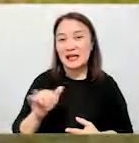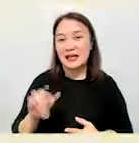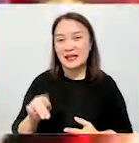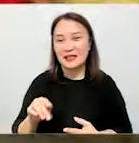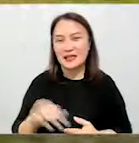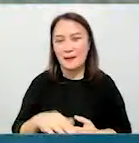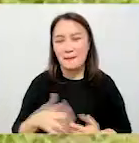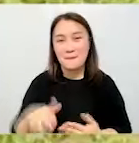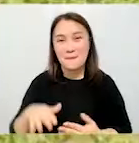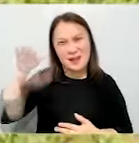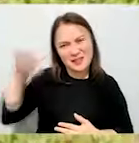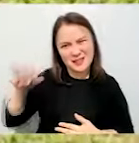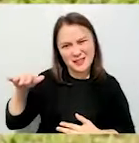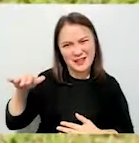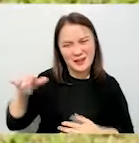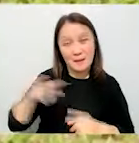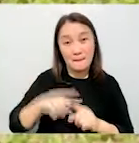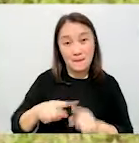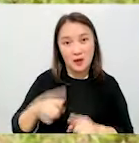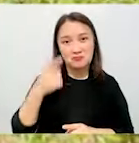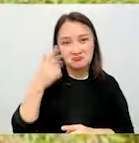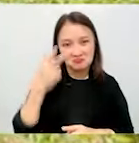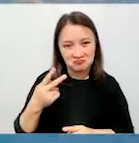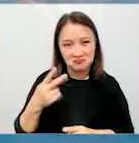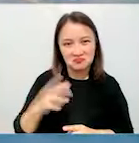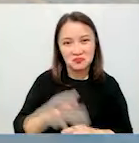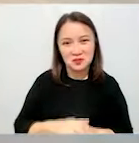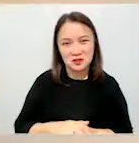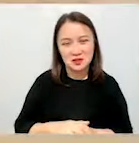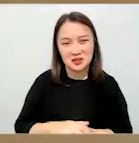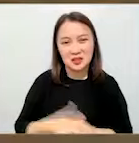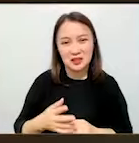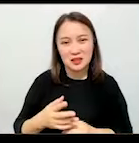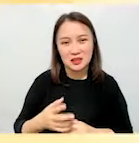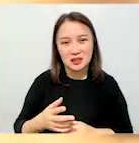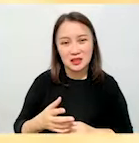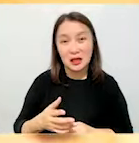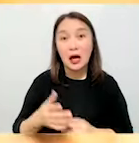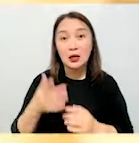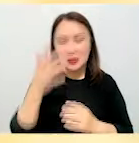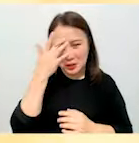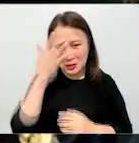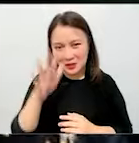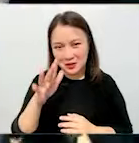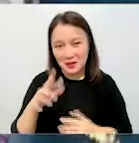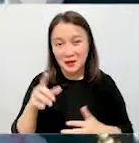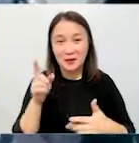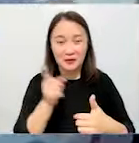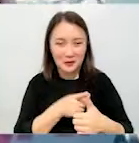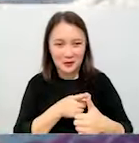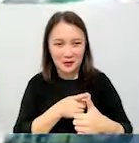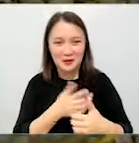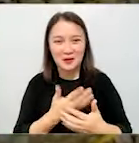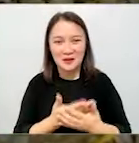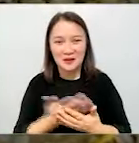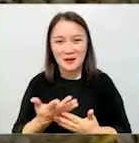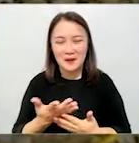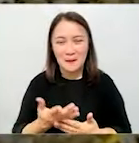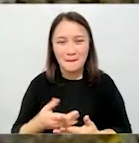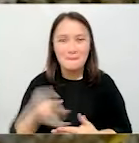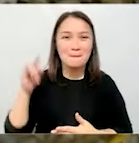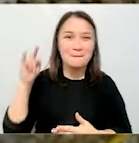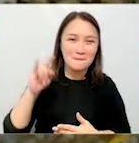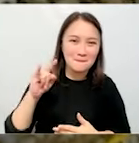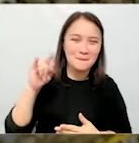Maliit man sa inyong paningin, siya pa rin ang nakakapuwing. Top 1, beatbox duo ng Bulacan. Deserve nilang